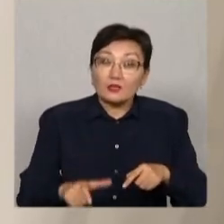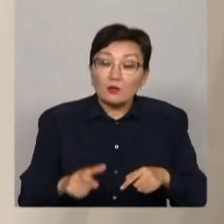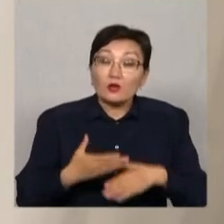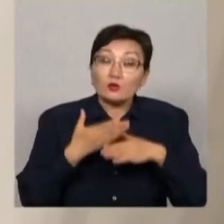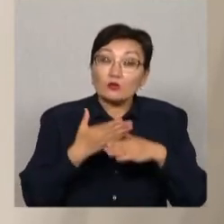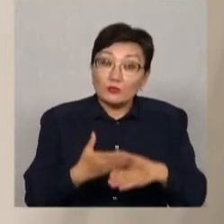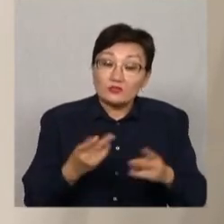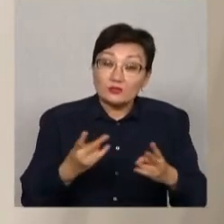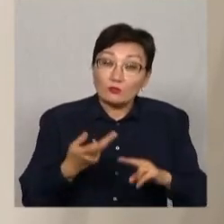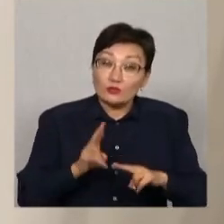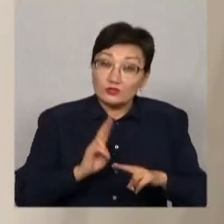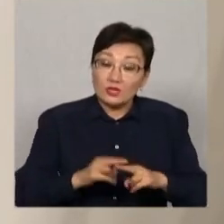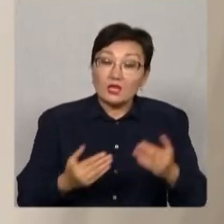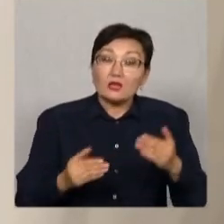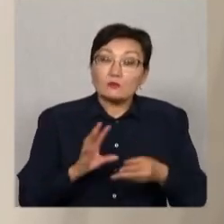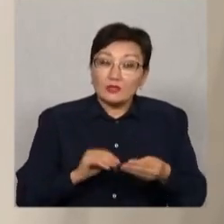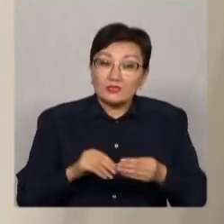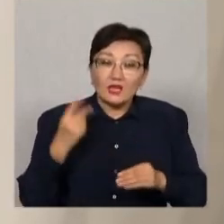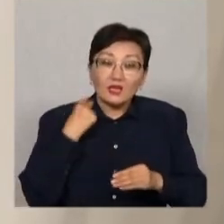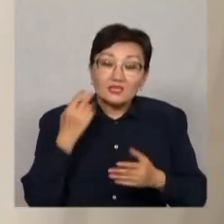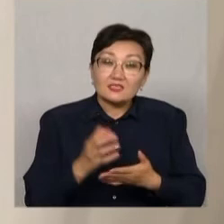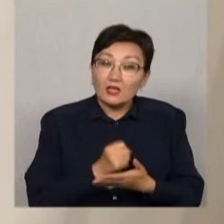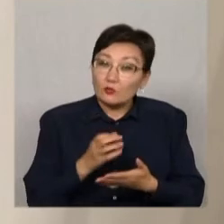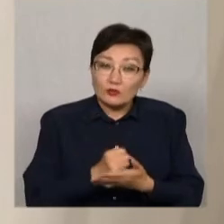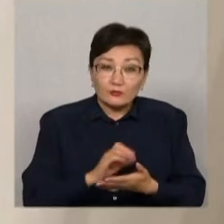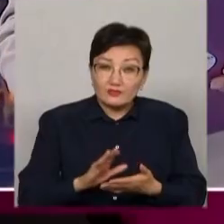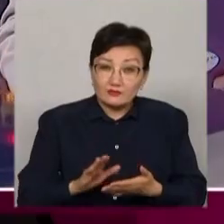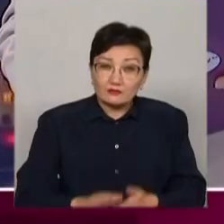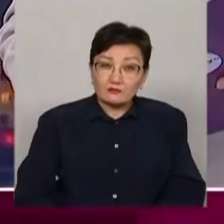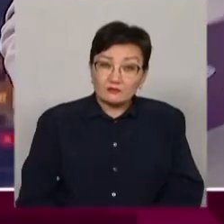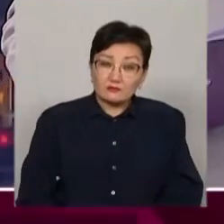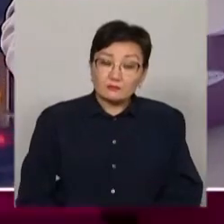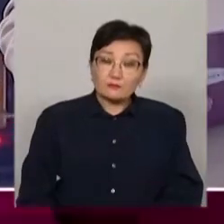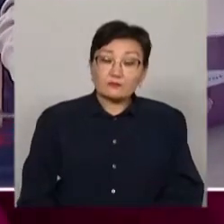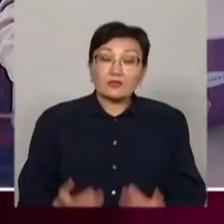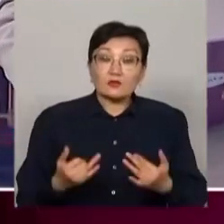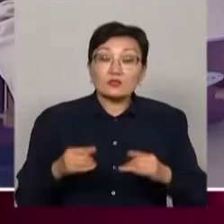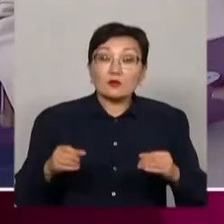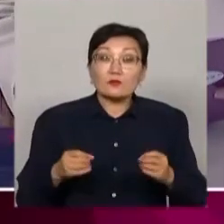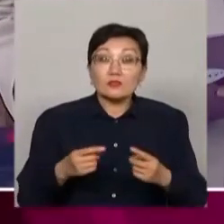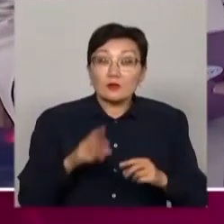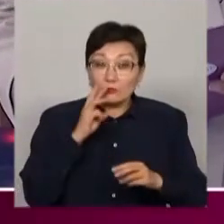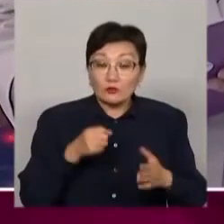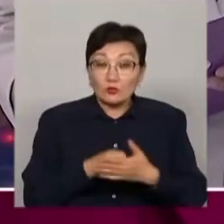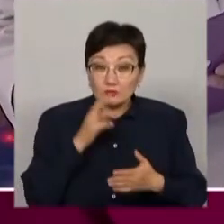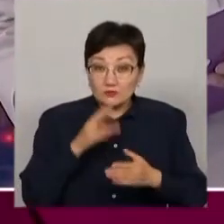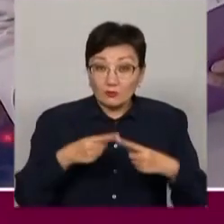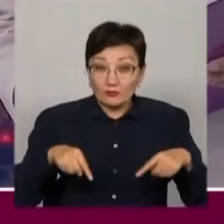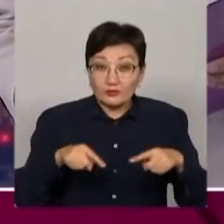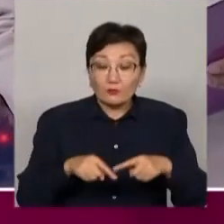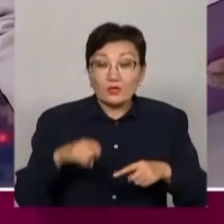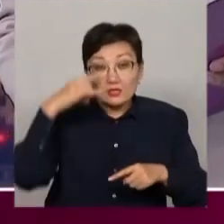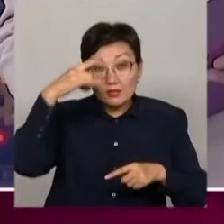көмектеседі. Бірақ бұл дегеніміз қайта-қайта қарызға бату деген сөз емес. Қазір микроқаржылық ұйымдар мен Қазақстан